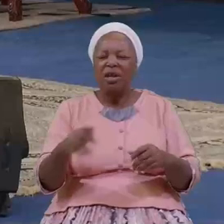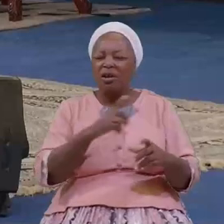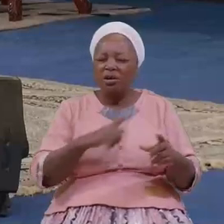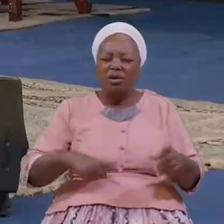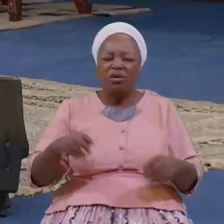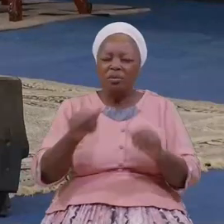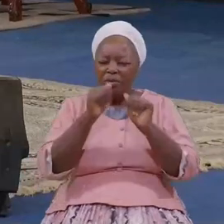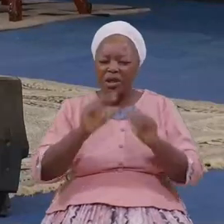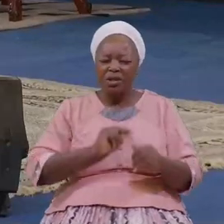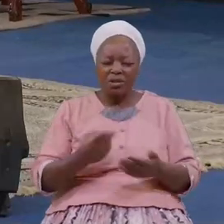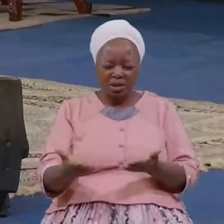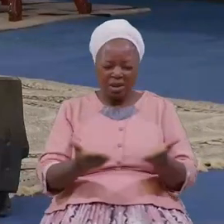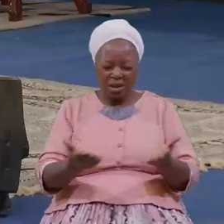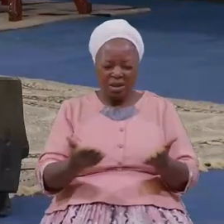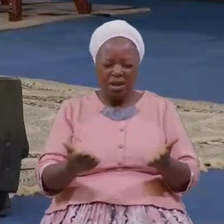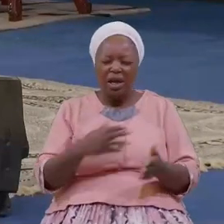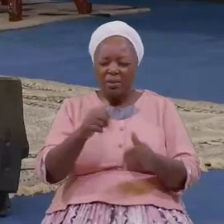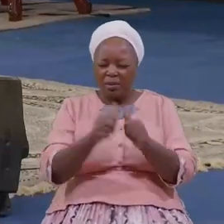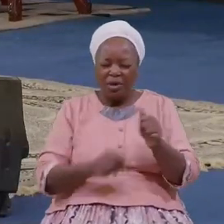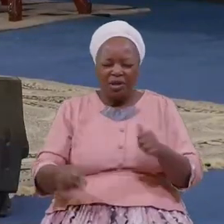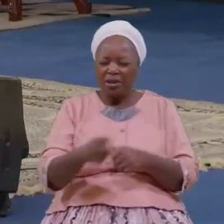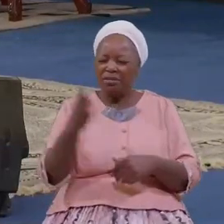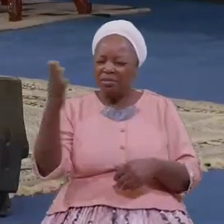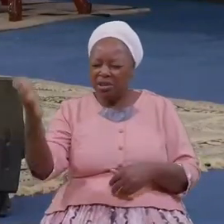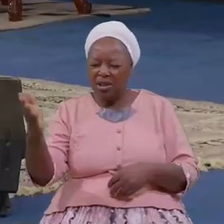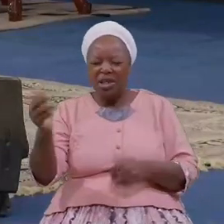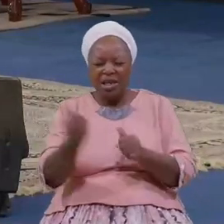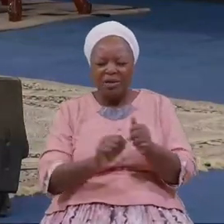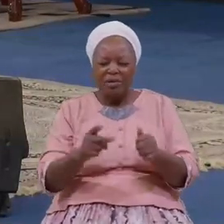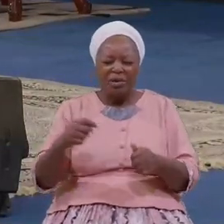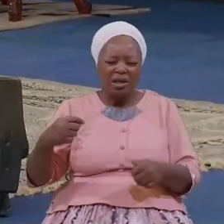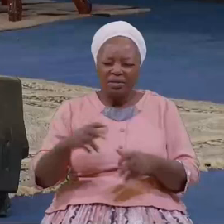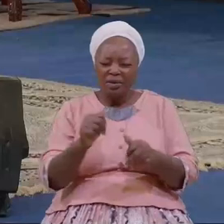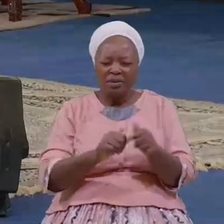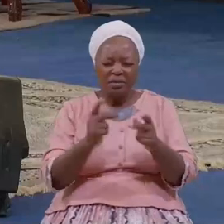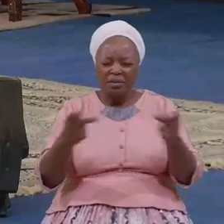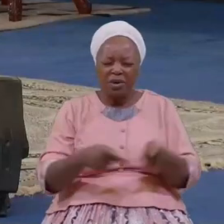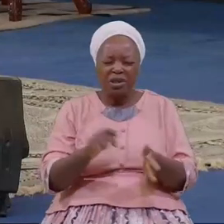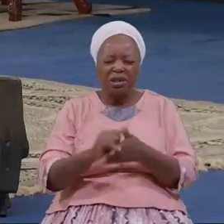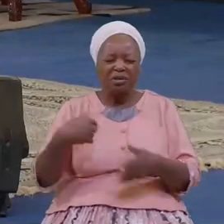nous bénisses ici, que tu les bénisses là-bas, et partout où nous nous rassemblons,